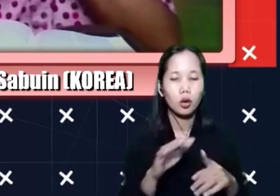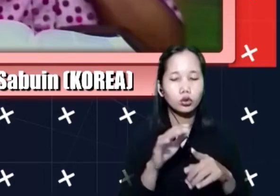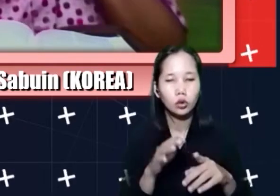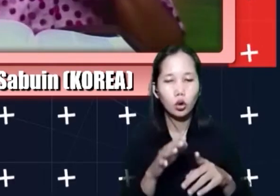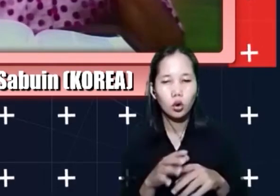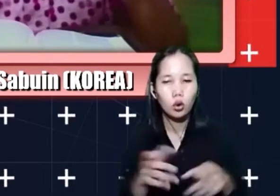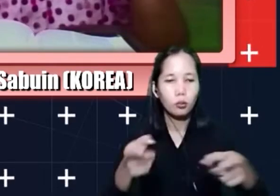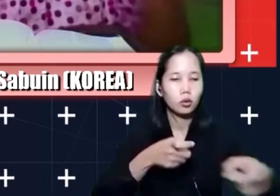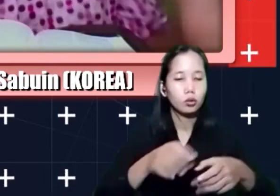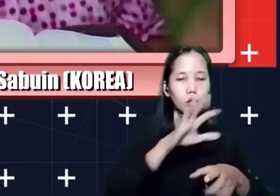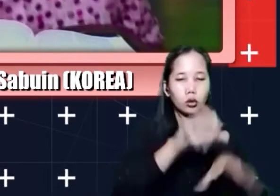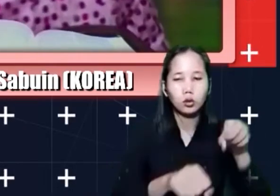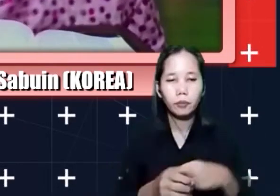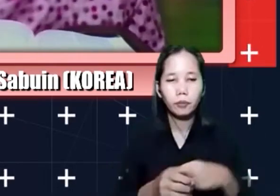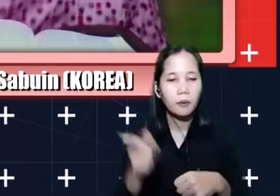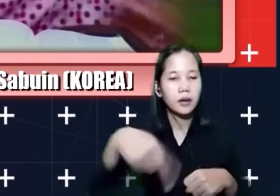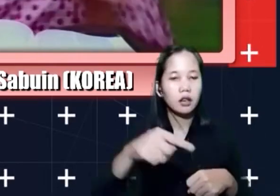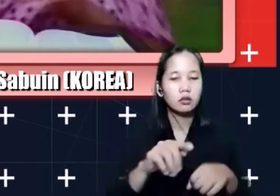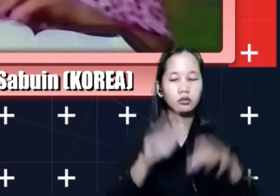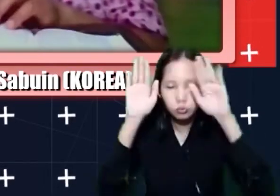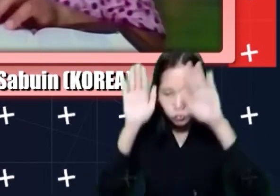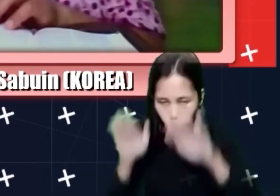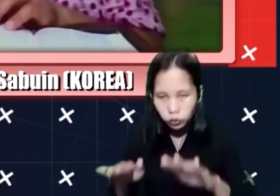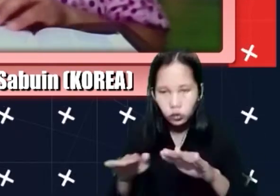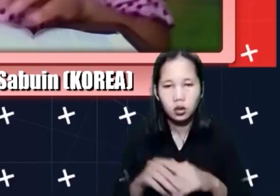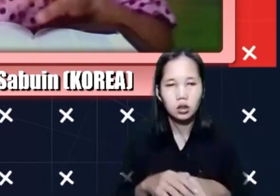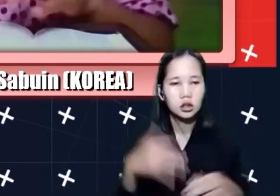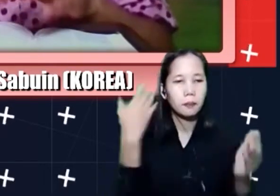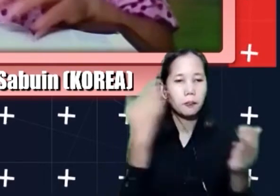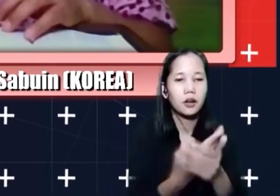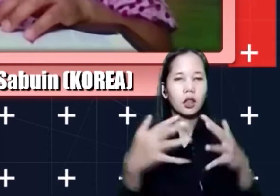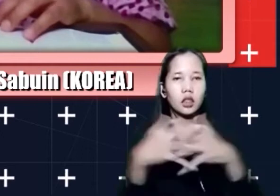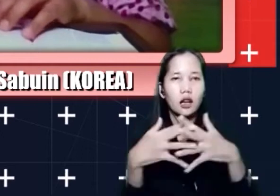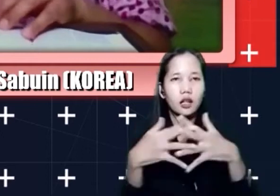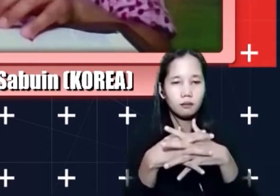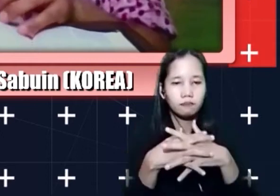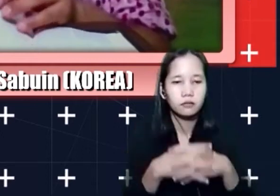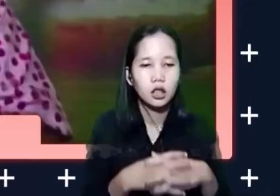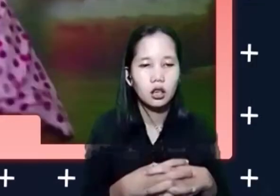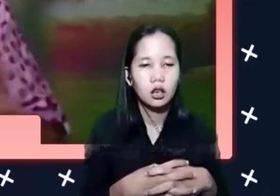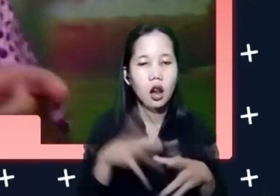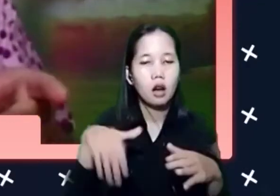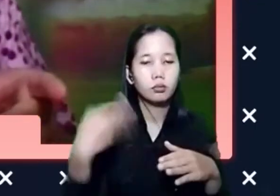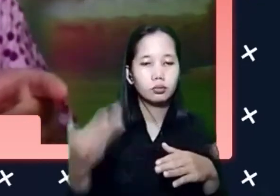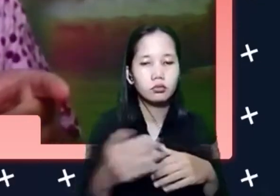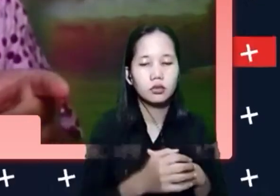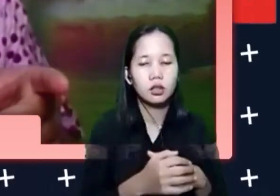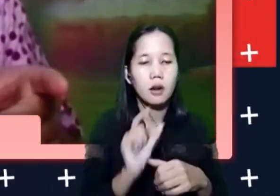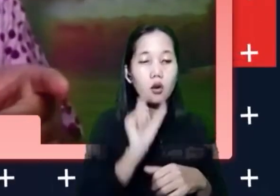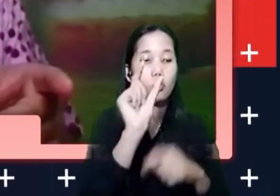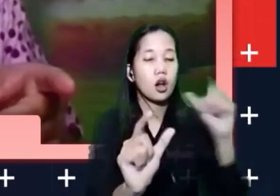mau untuk melayani mereka. Lalu kemudian kita boleh membaca di ayat yang